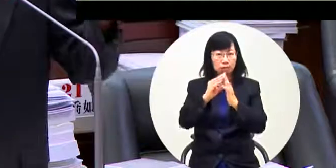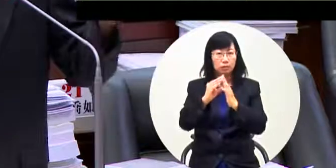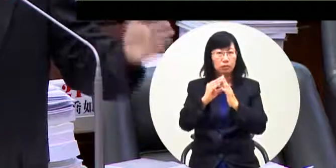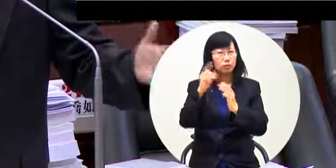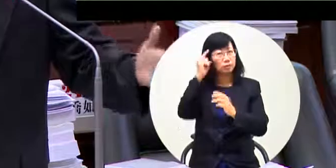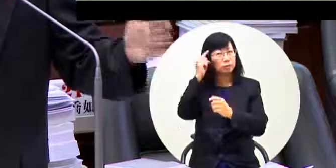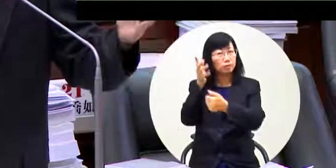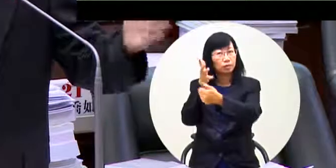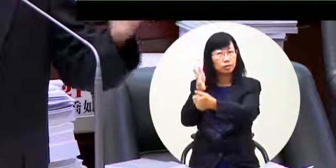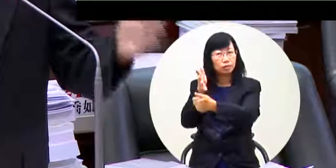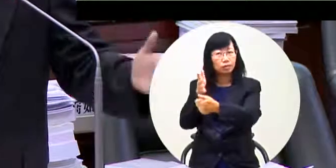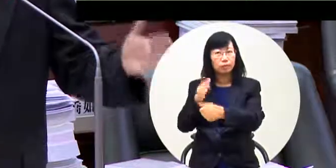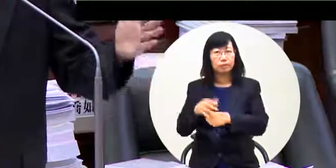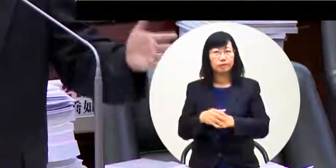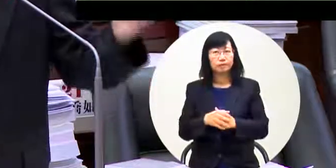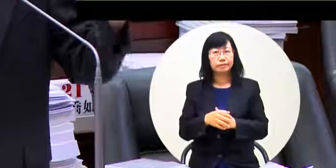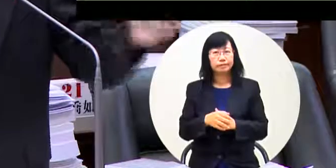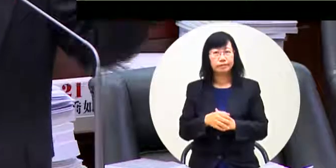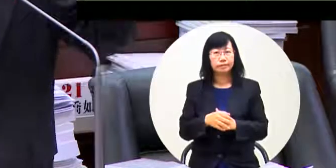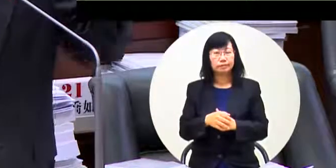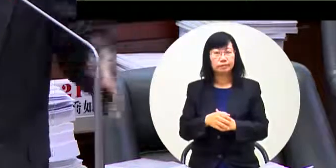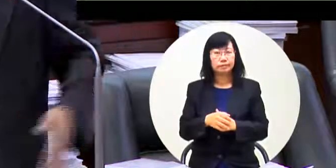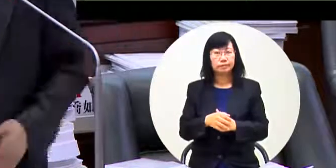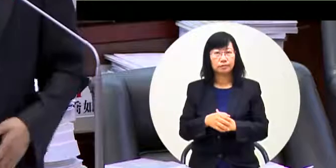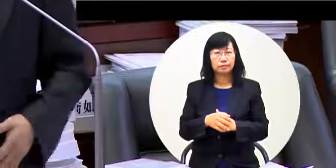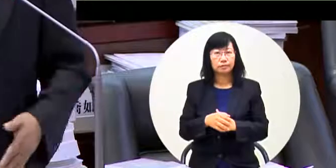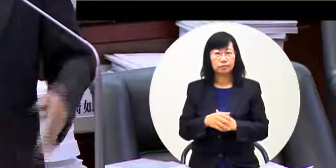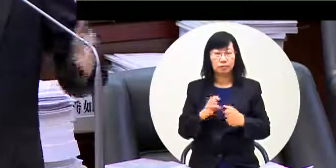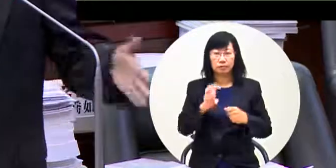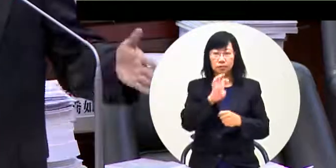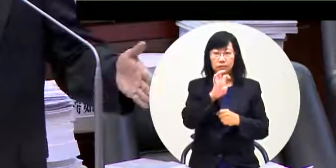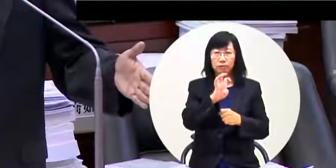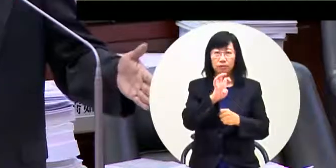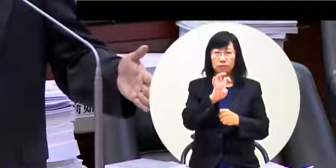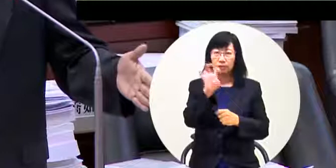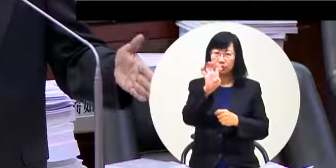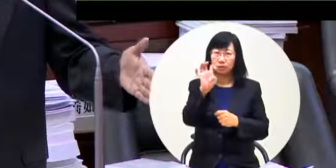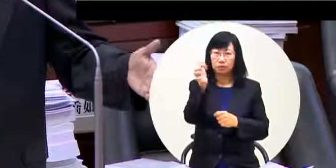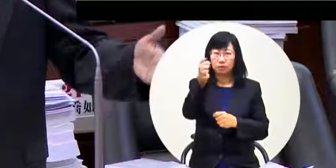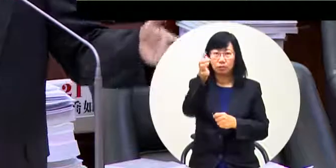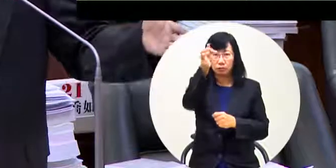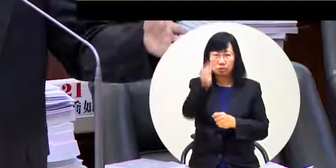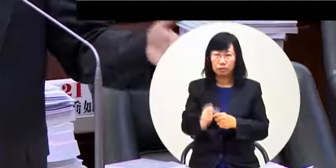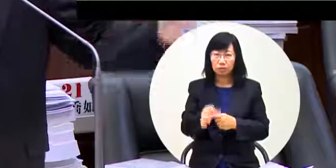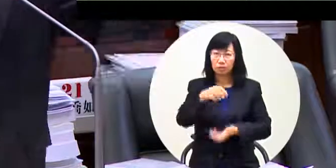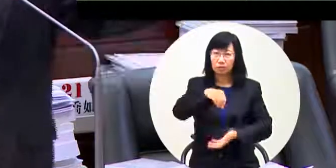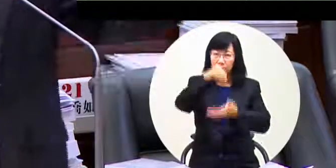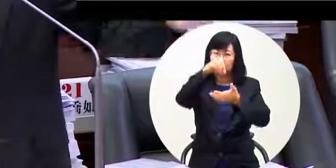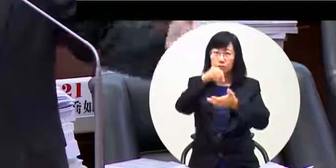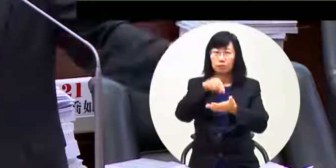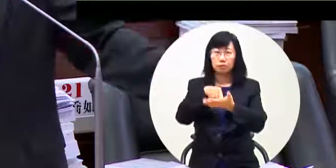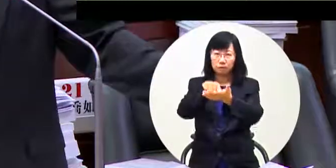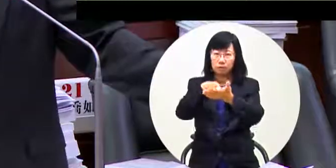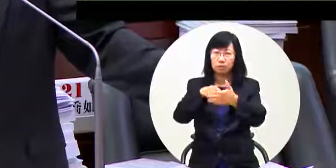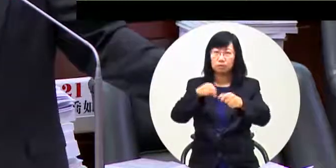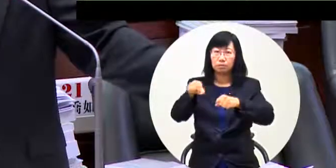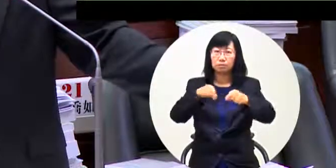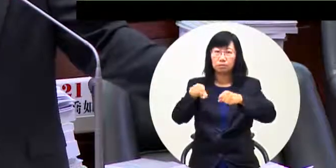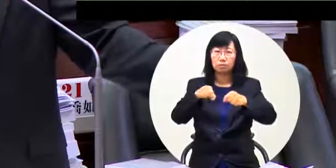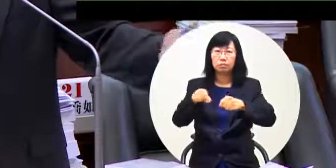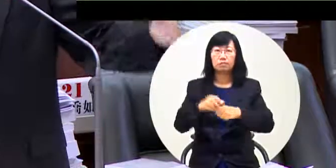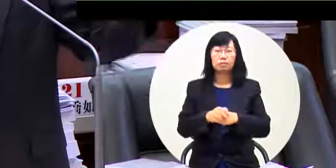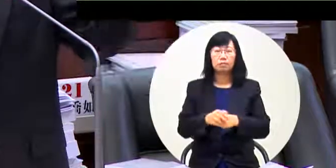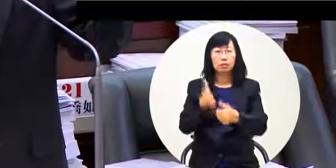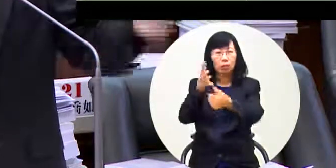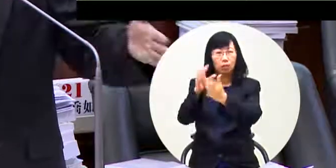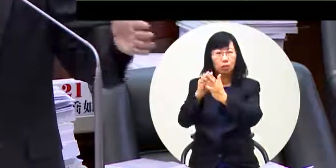们这个40亿+的提案计划里面，我要问的问题是这样，局长请站起来一下好了。 好。